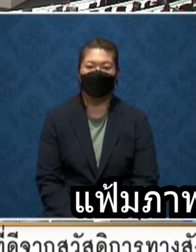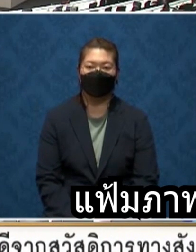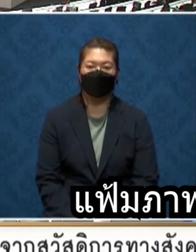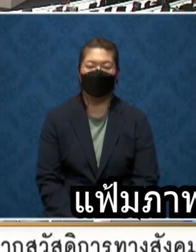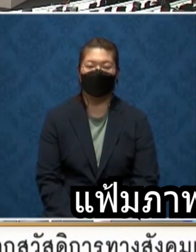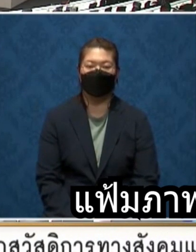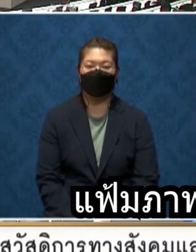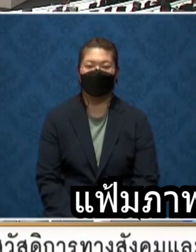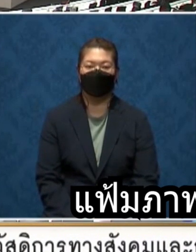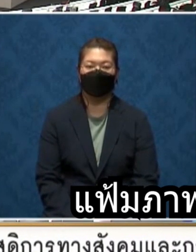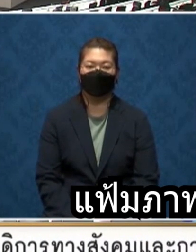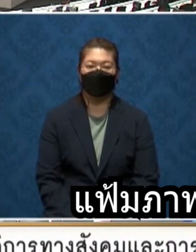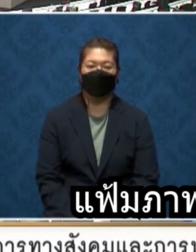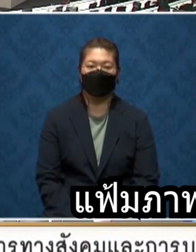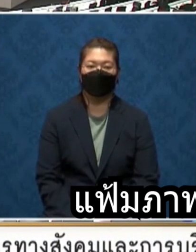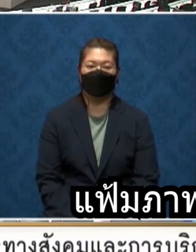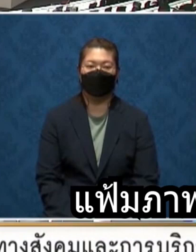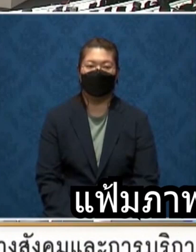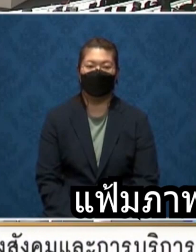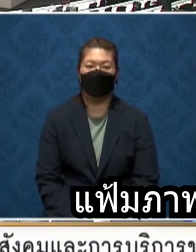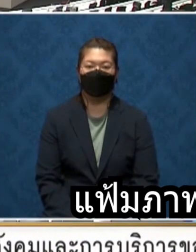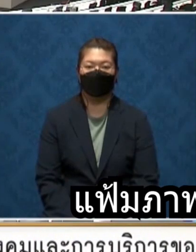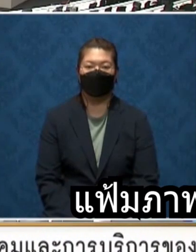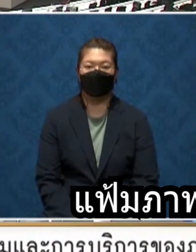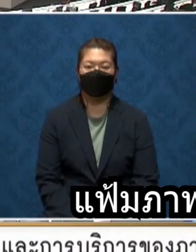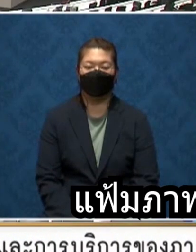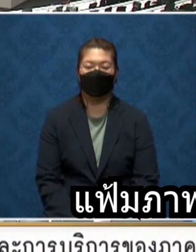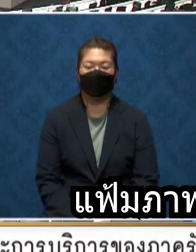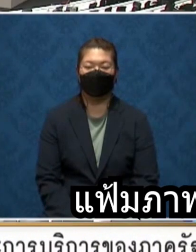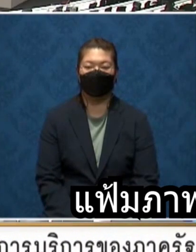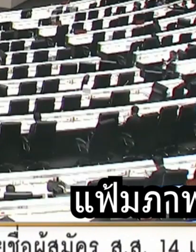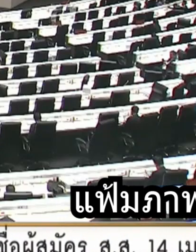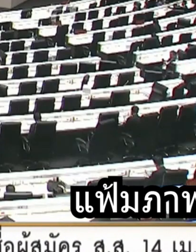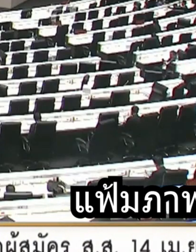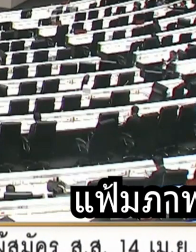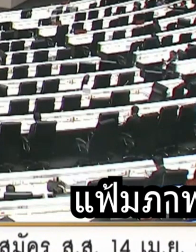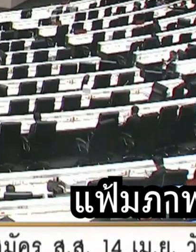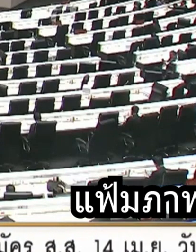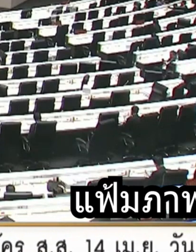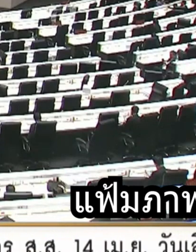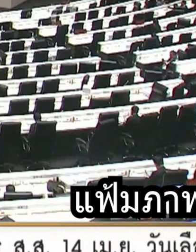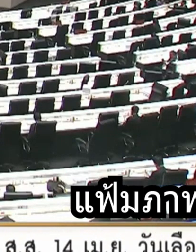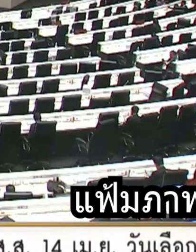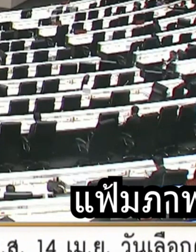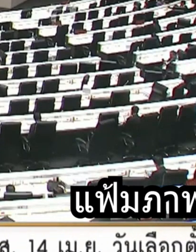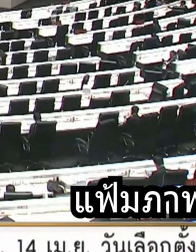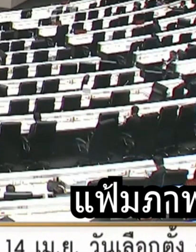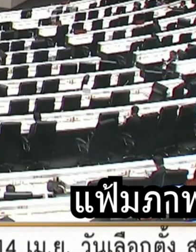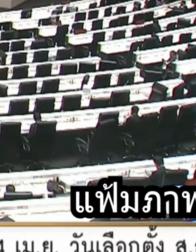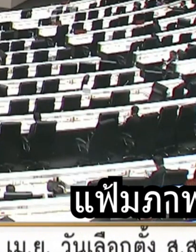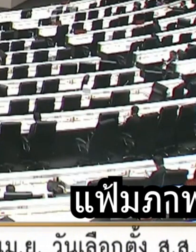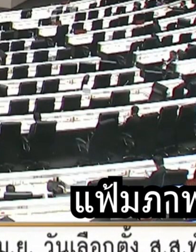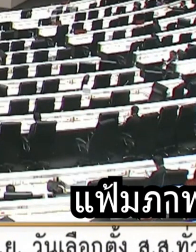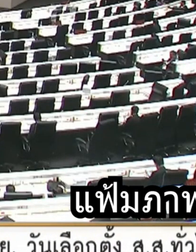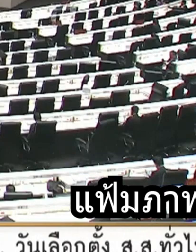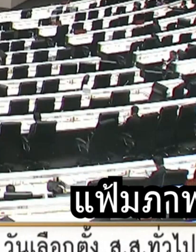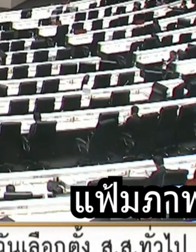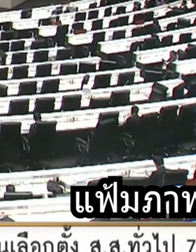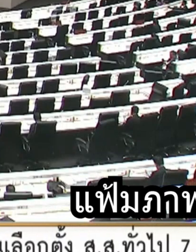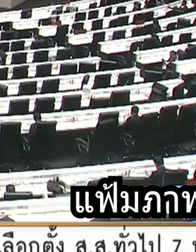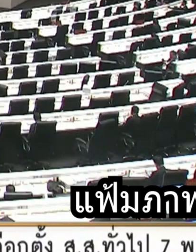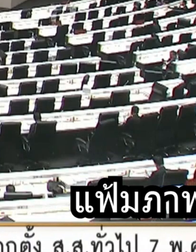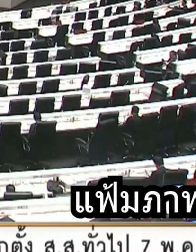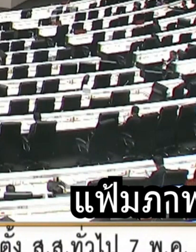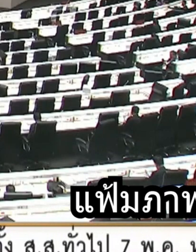ารณาศึกษาสอบหาข้อเท็จจริงกรณีการปิดอ่าวมาหยาจังหวัดกระบี่แล้วก็เรื่องรายงานการศึกษาเทคโนโลยี 5G เป็นต้น